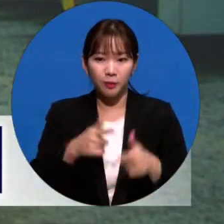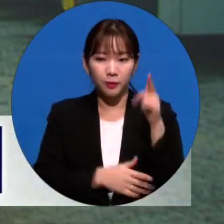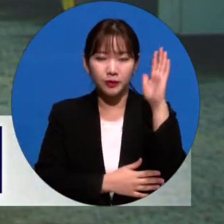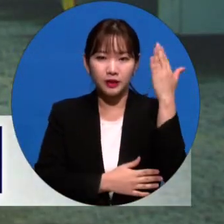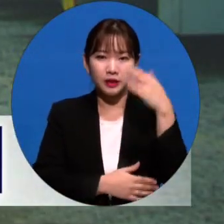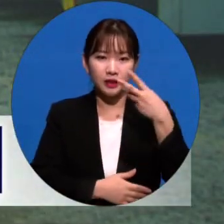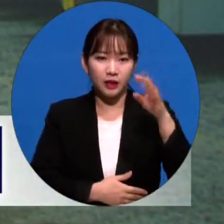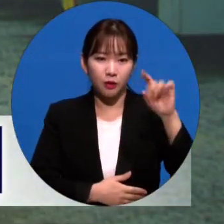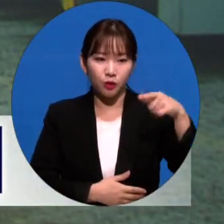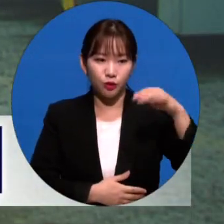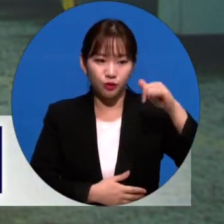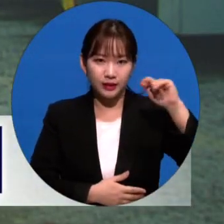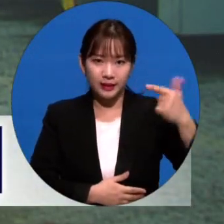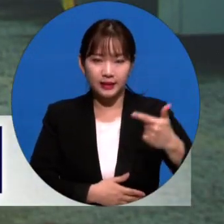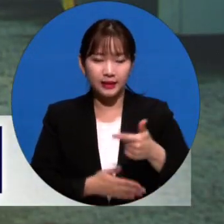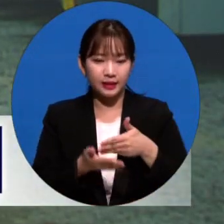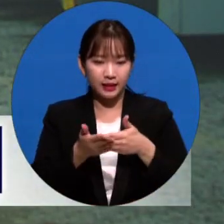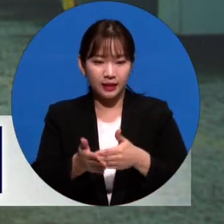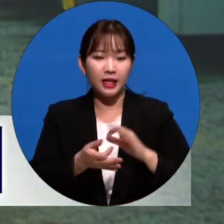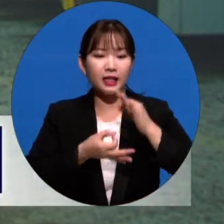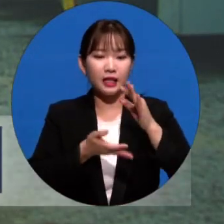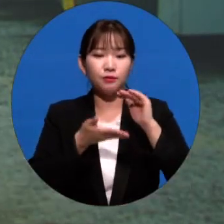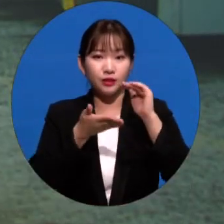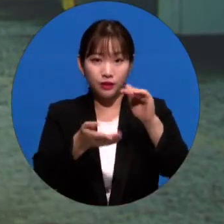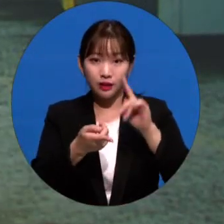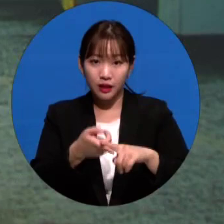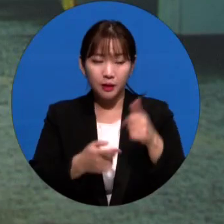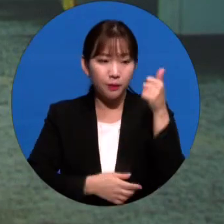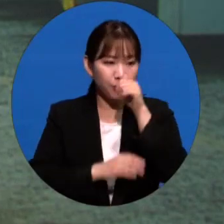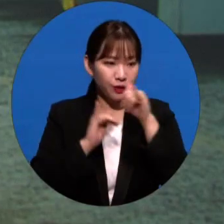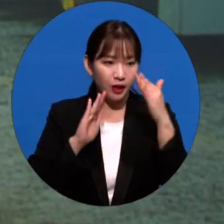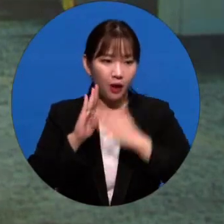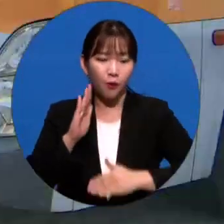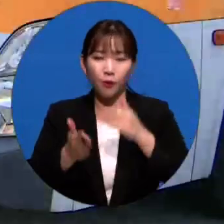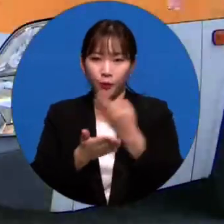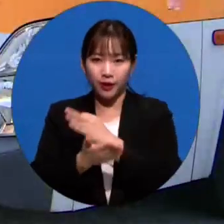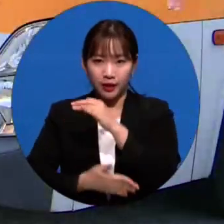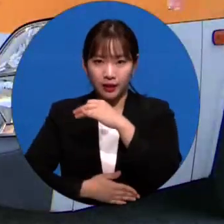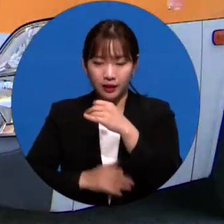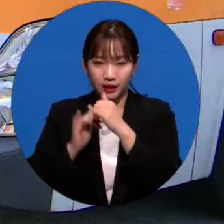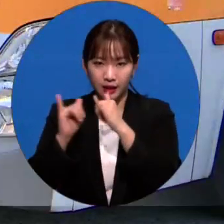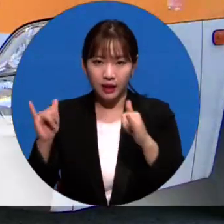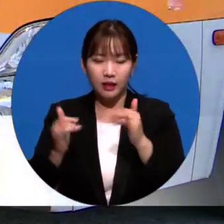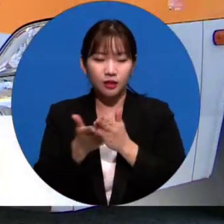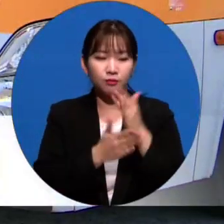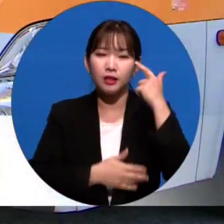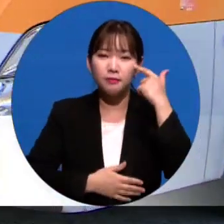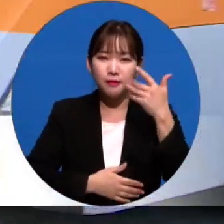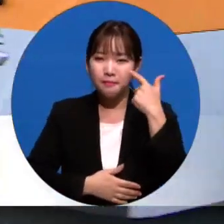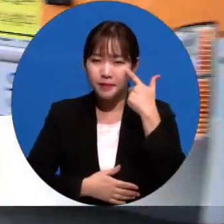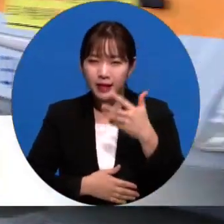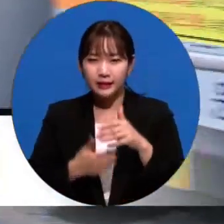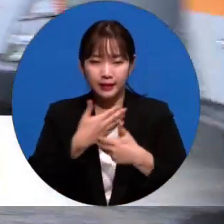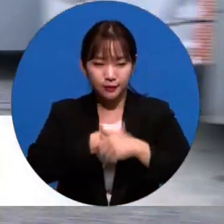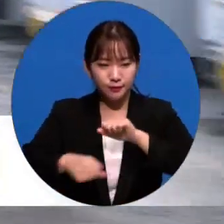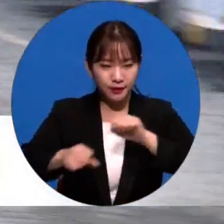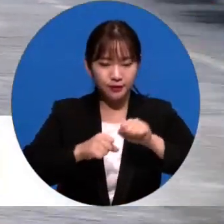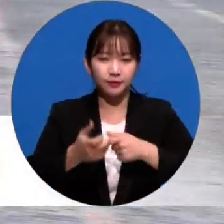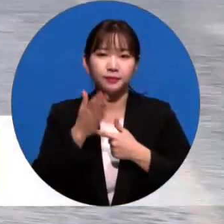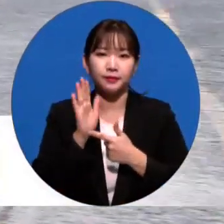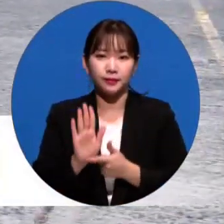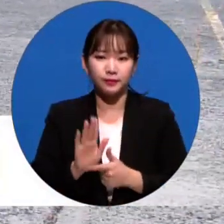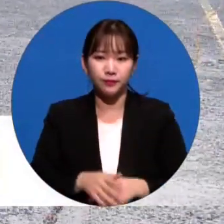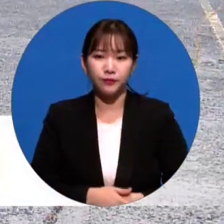목포시가 태원 유진이 제시한 기부 체납에 대해 변호사와 공인회계사 등 전문가 자문을 통해 적극 대처하기로